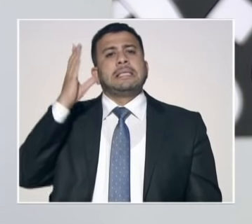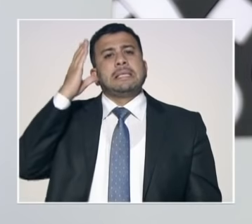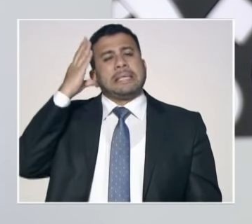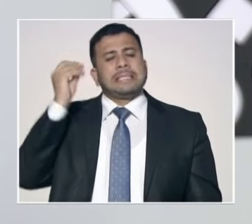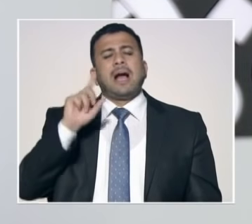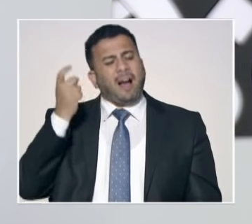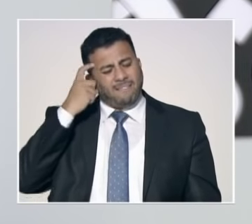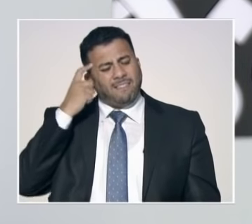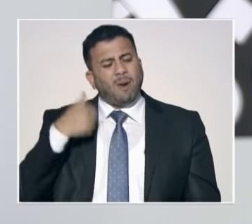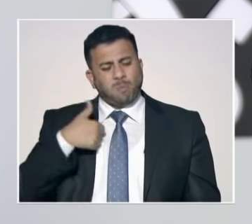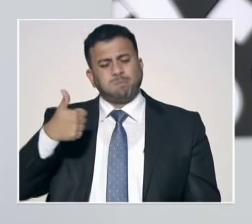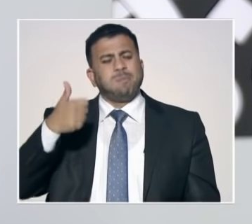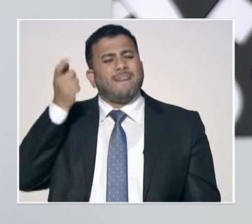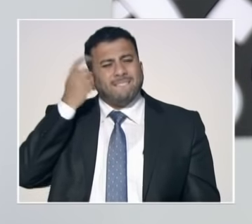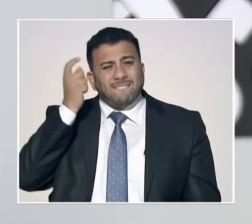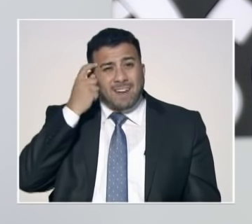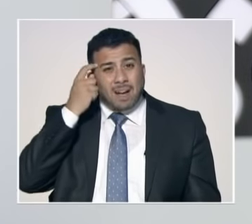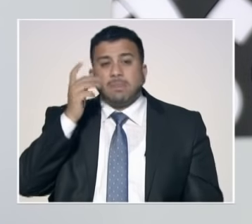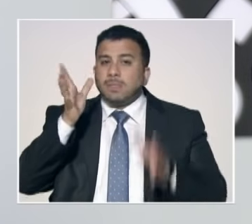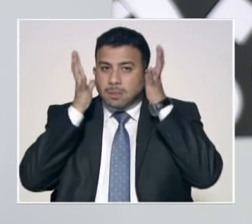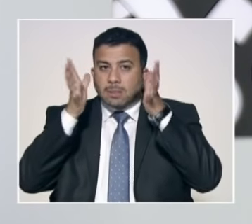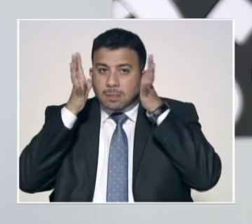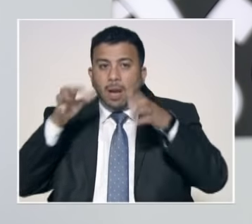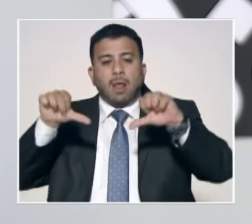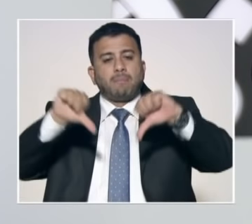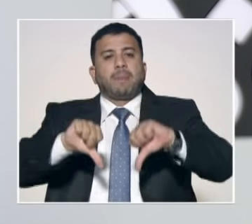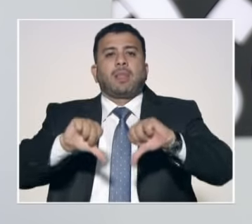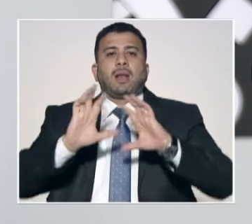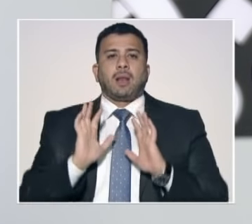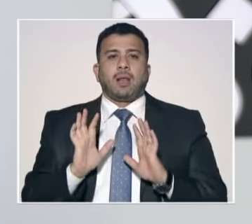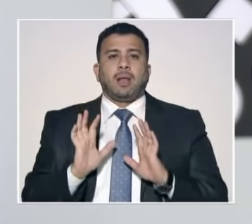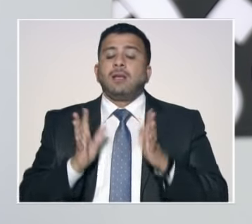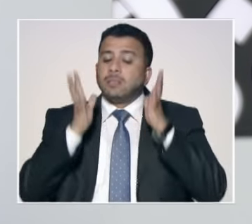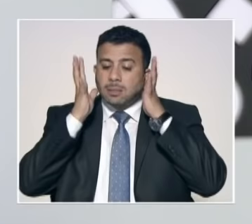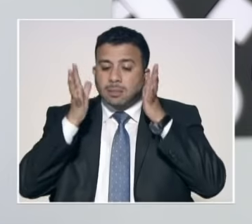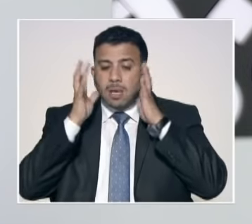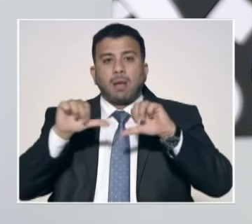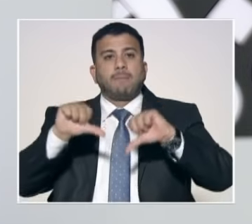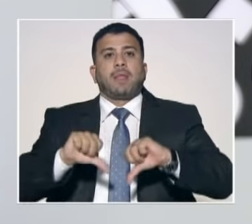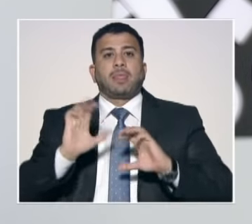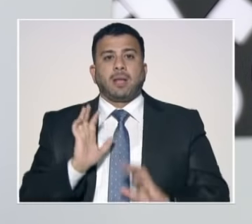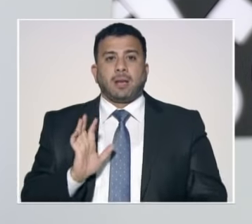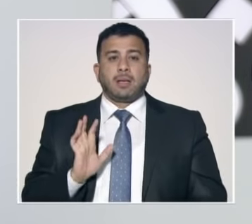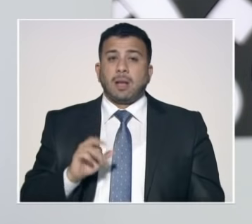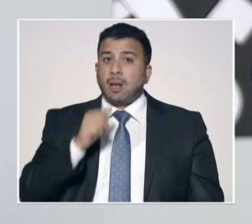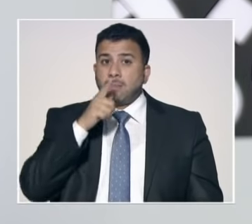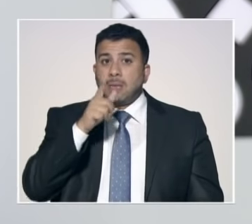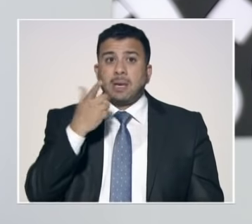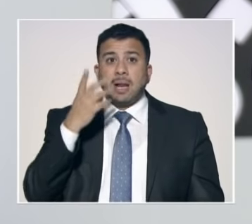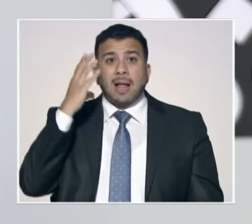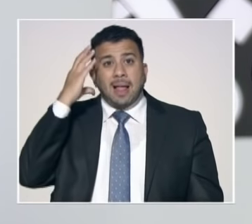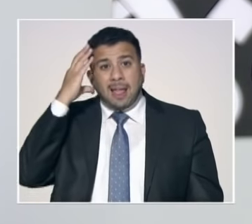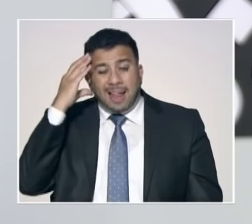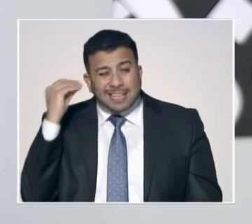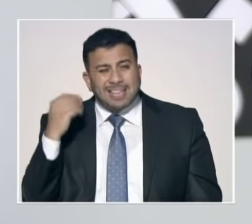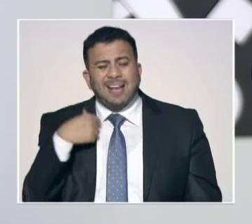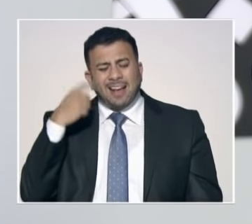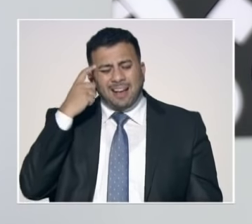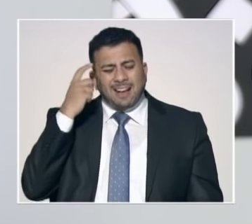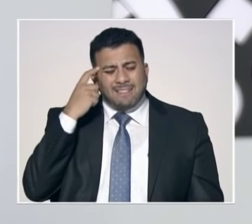للتشهد الأول الذي ما أتى به نسيانا فإن الصلاة باطلة، الصلاة تبطل. لماذا؟